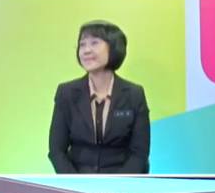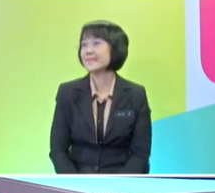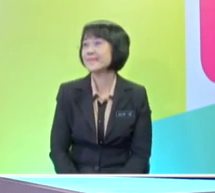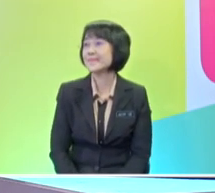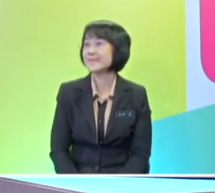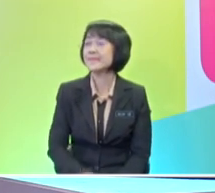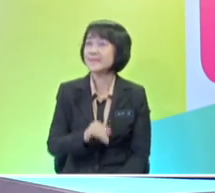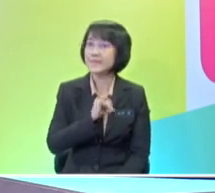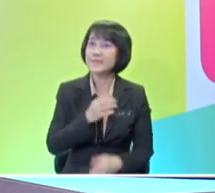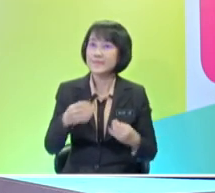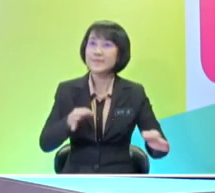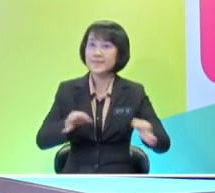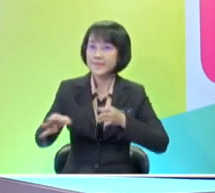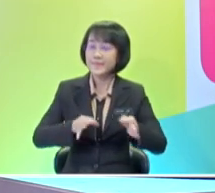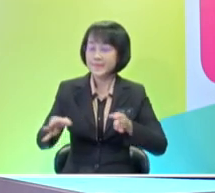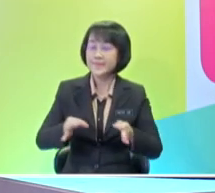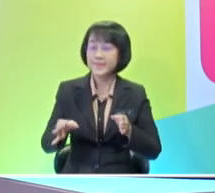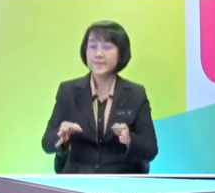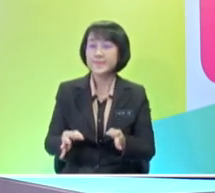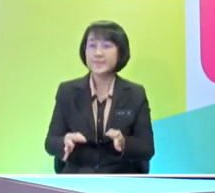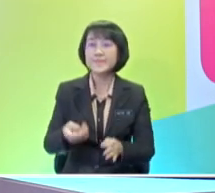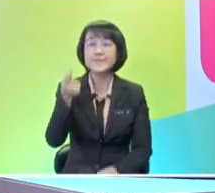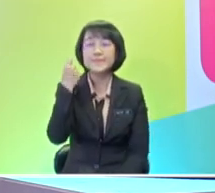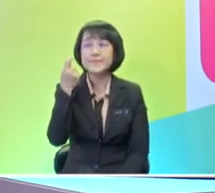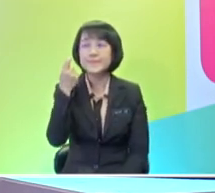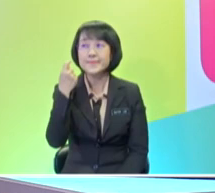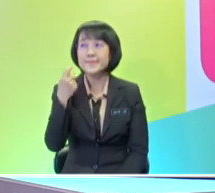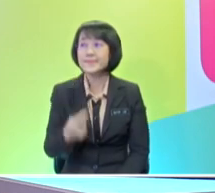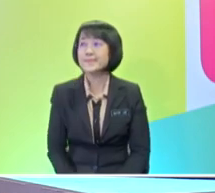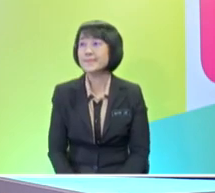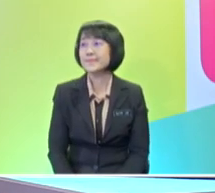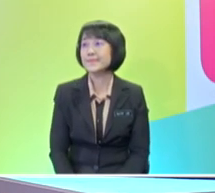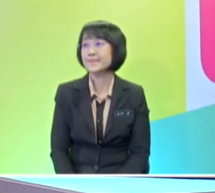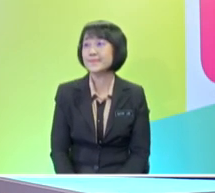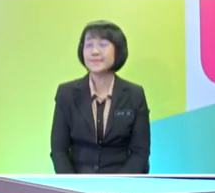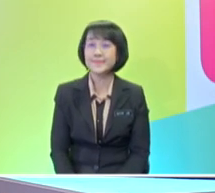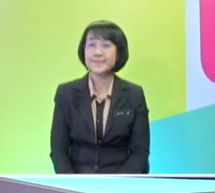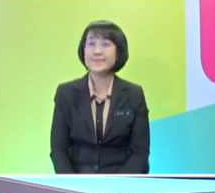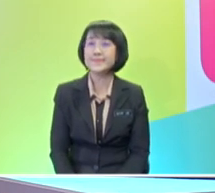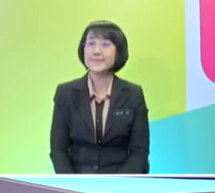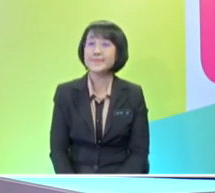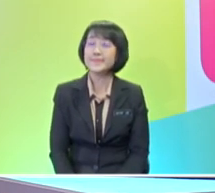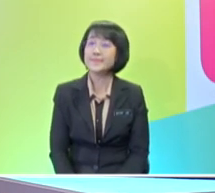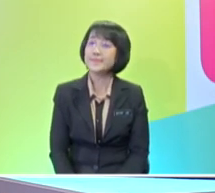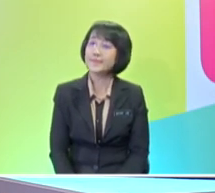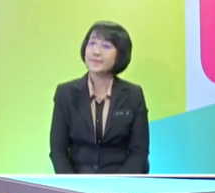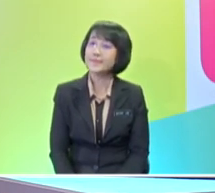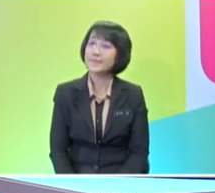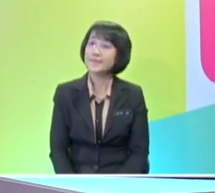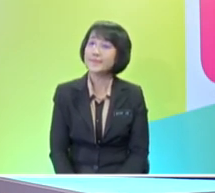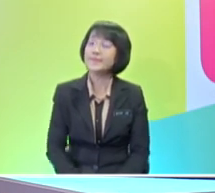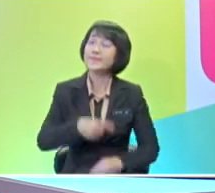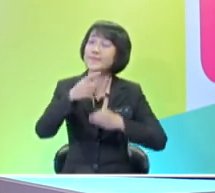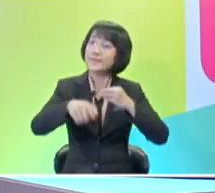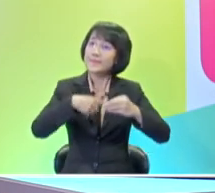misal dan ada anak murid dalam tarian sementara yang sedang menuntun kita pada hari ini berkaitan